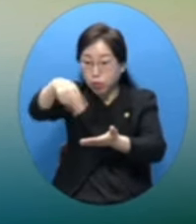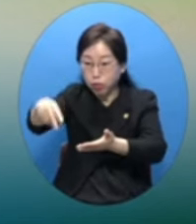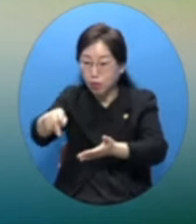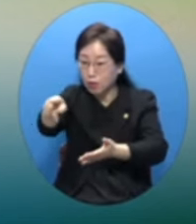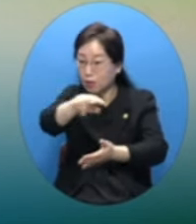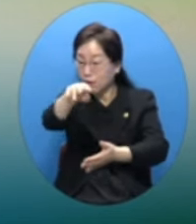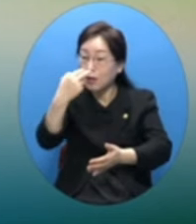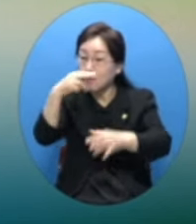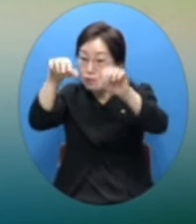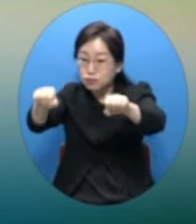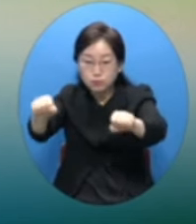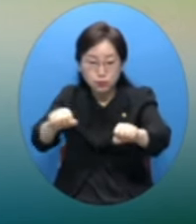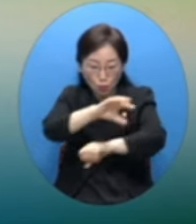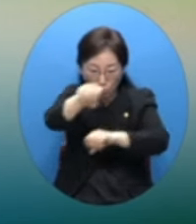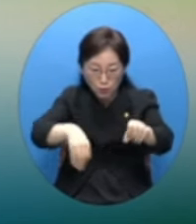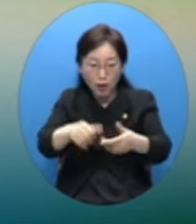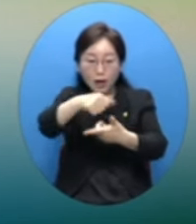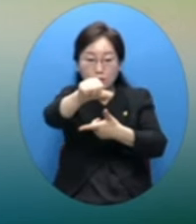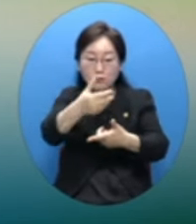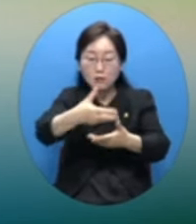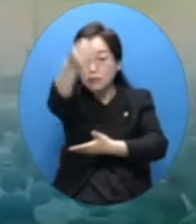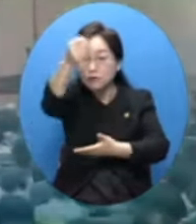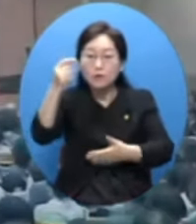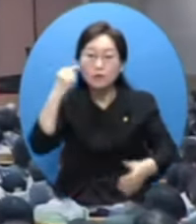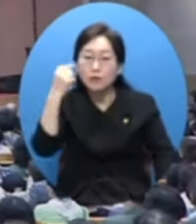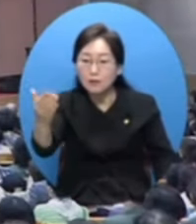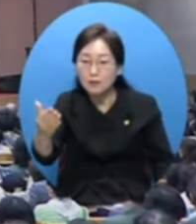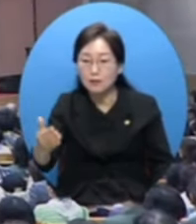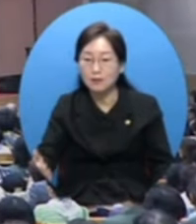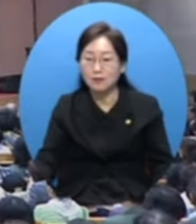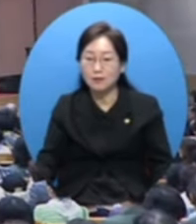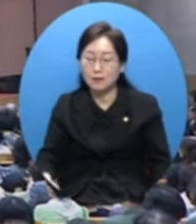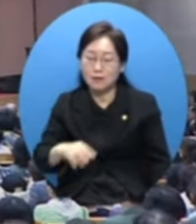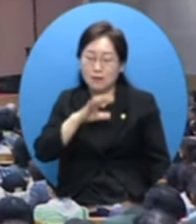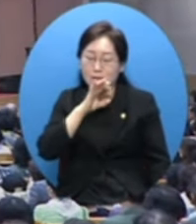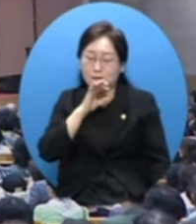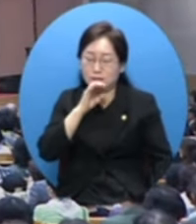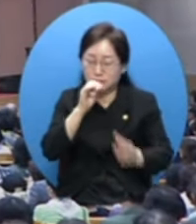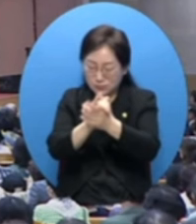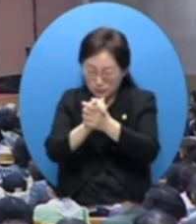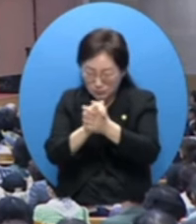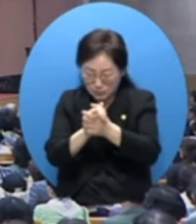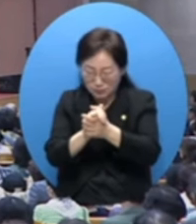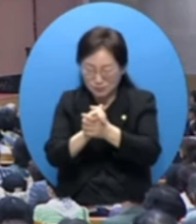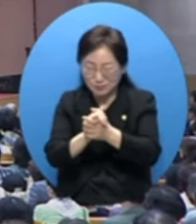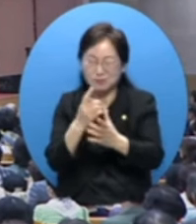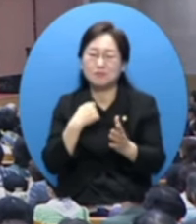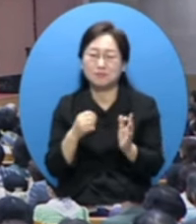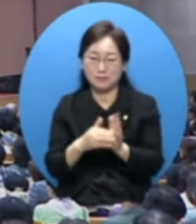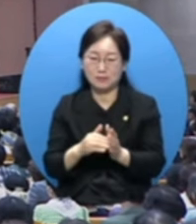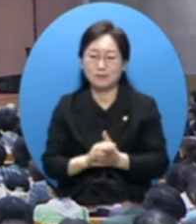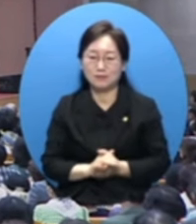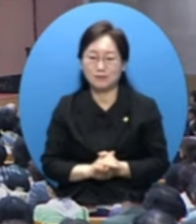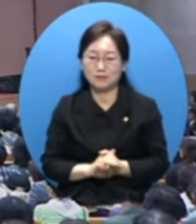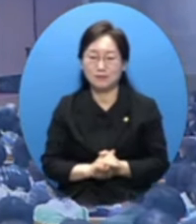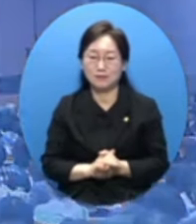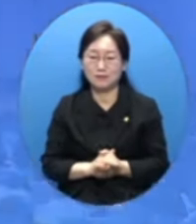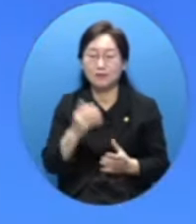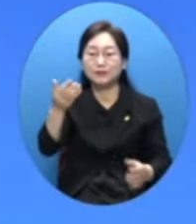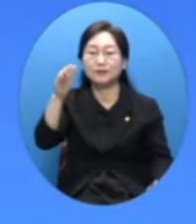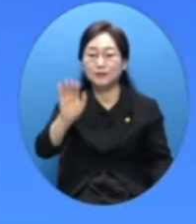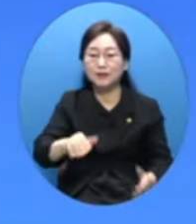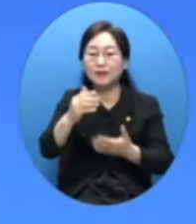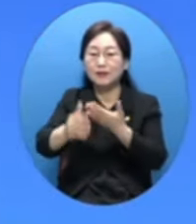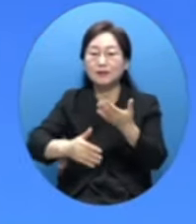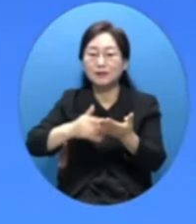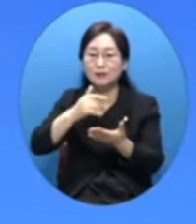유진이만 데려가시나요? 이렇게 원망조의 기도를 드리기도 했습니다. 그런데 하나님께서